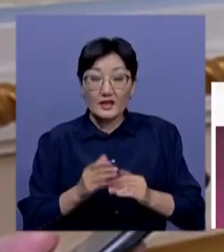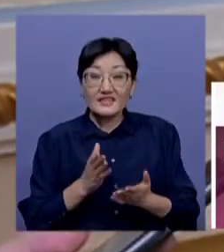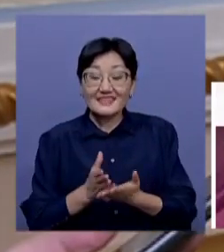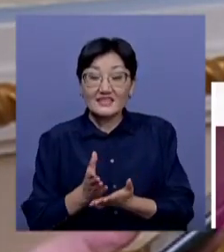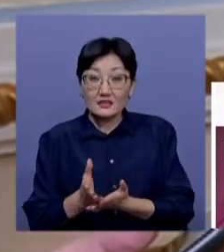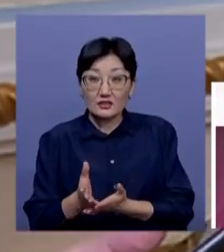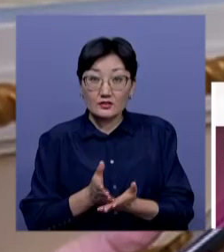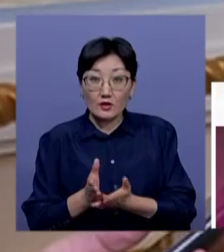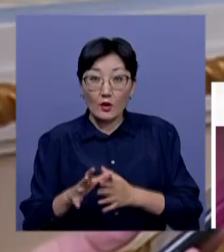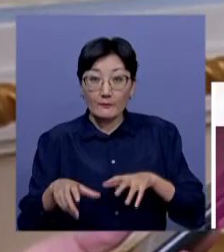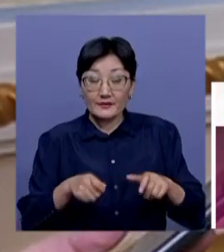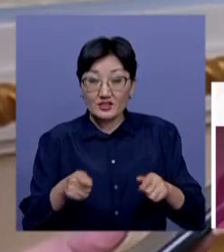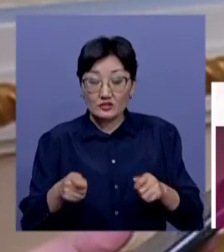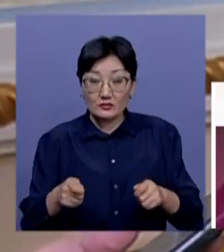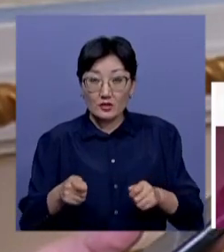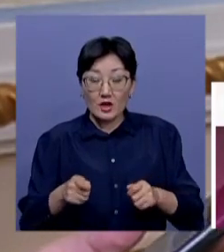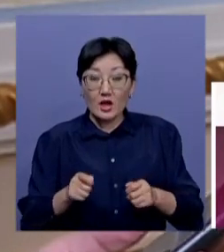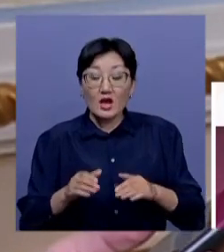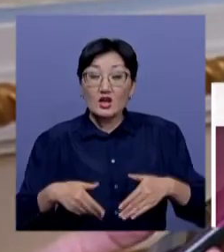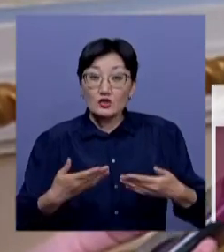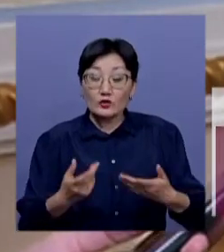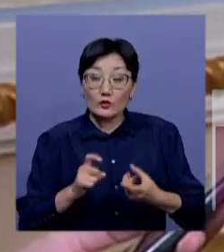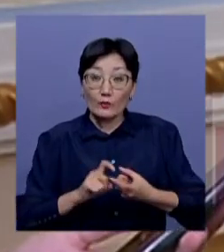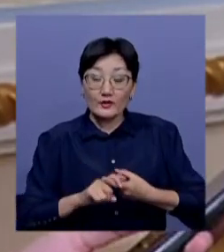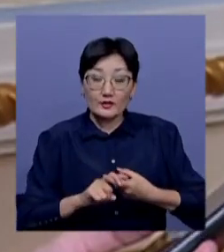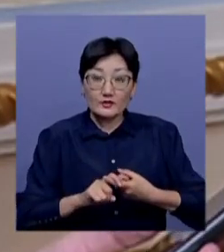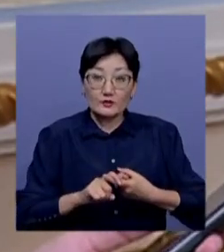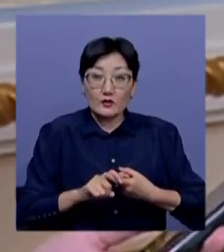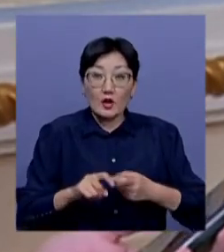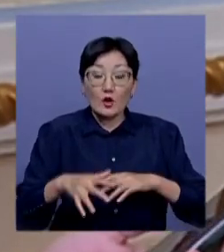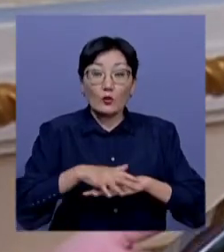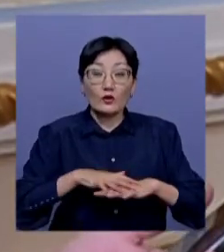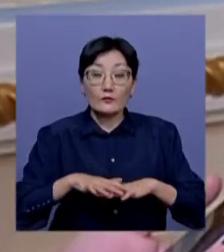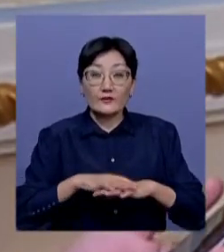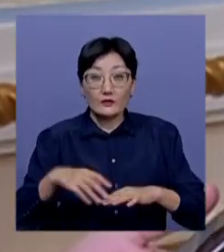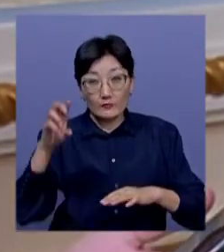мынау президенттің жолдауына байланысты қоғамның мынау